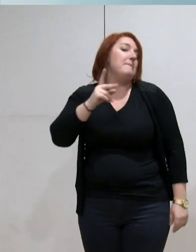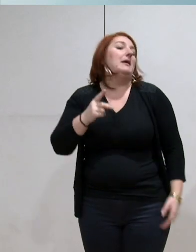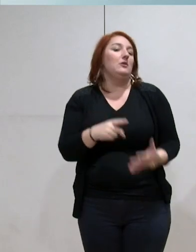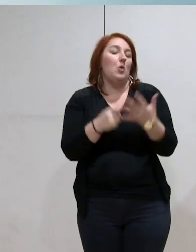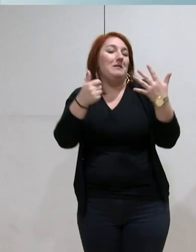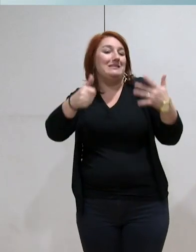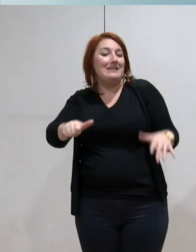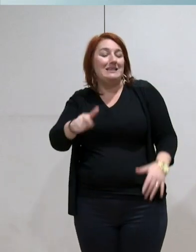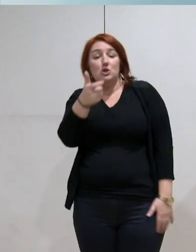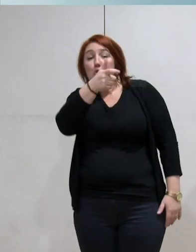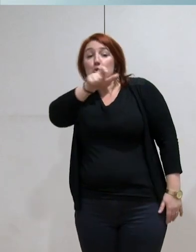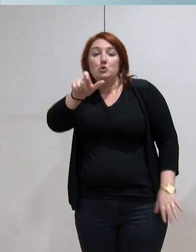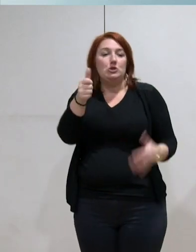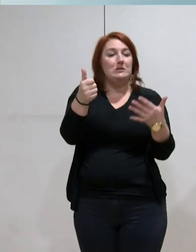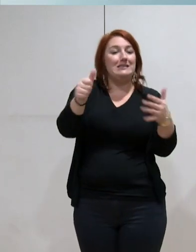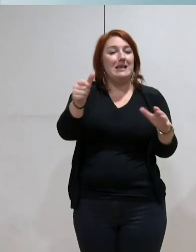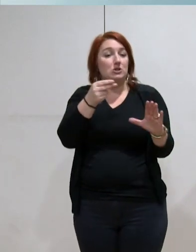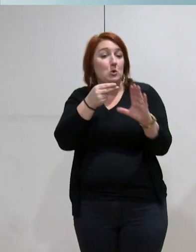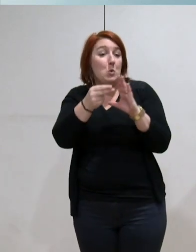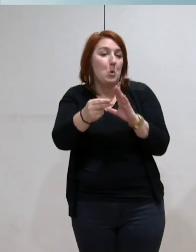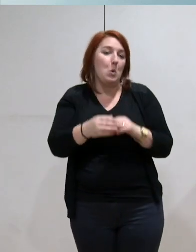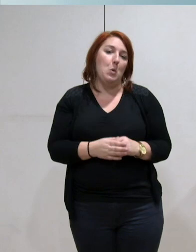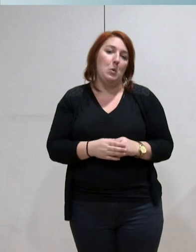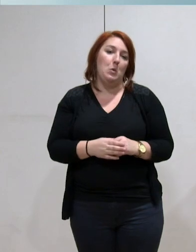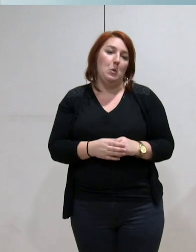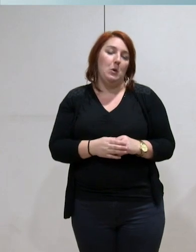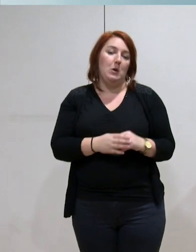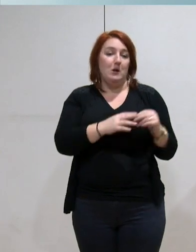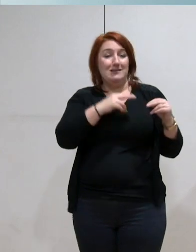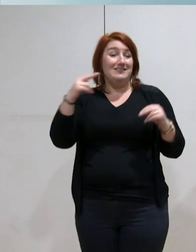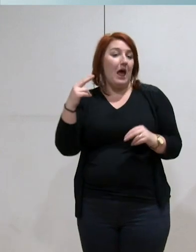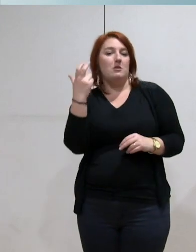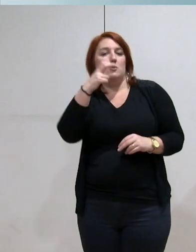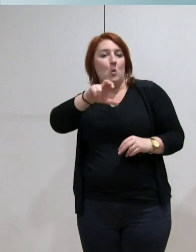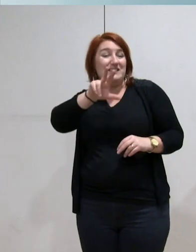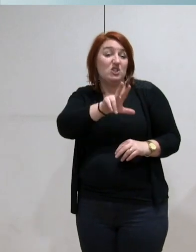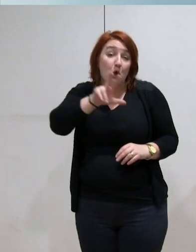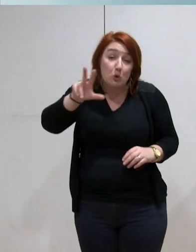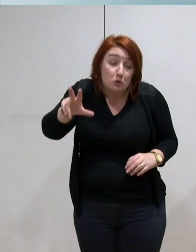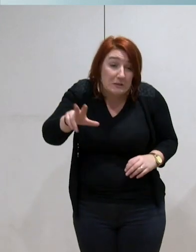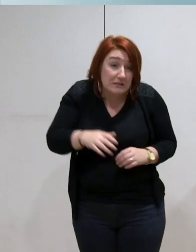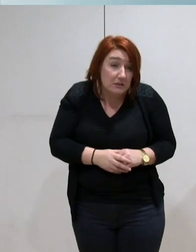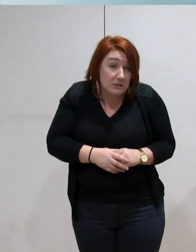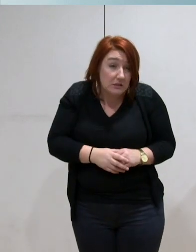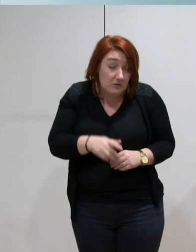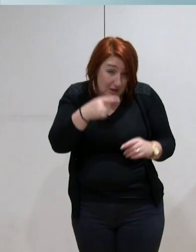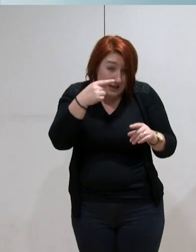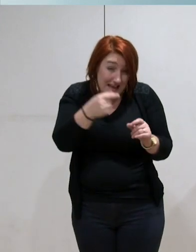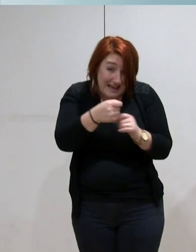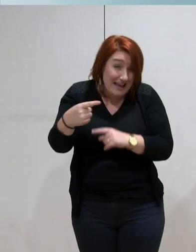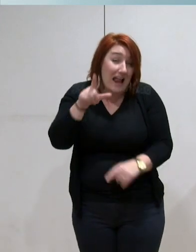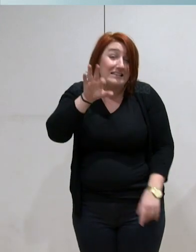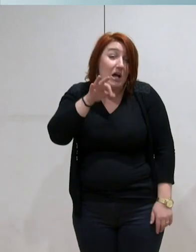216 € strat 338 est-ce que ça fait 50 % de